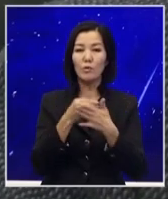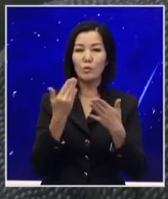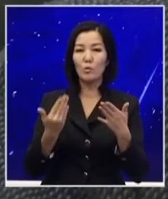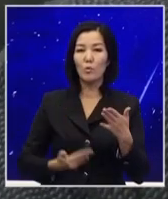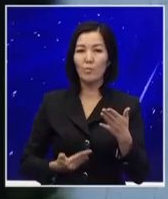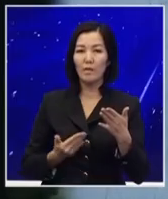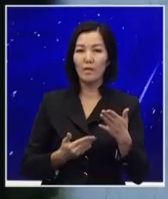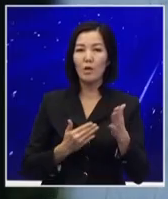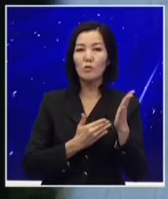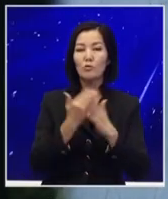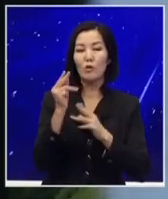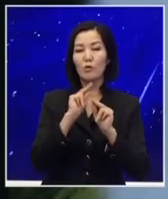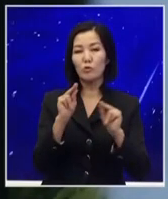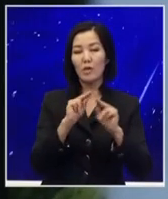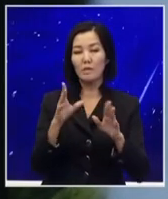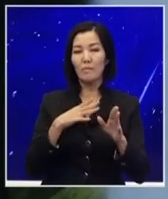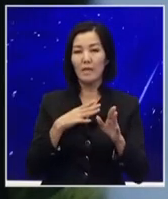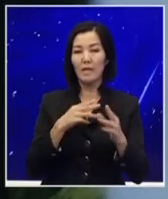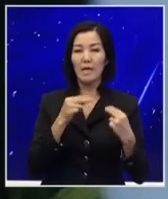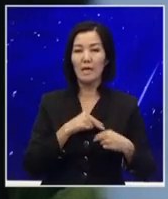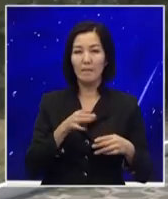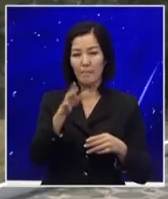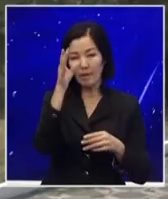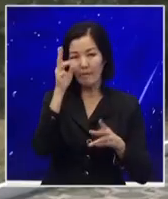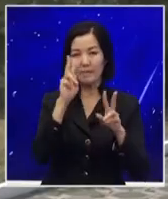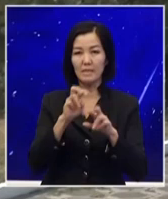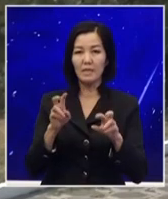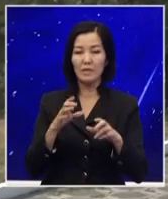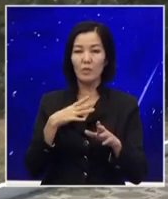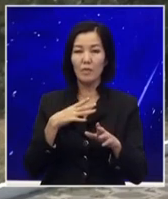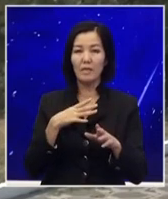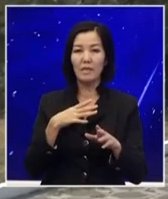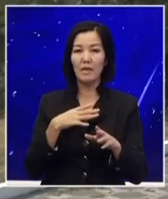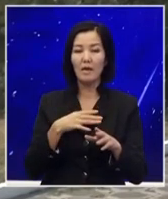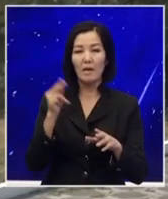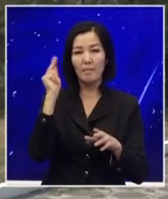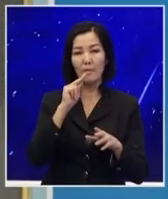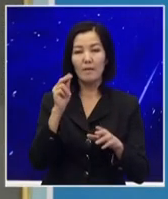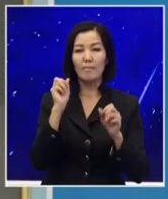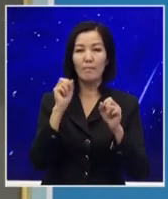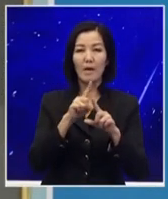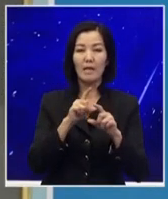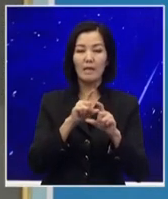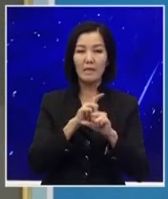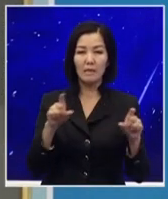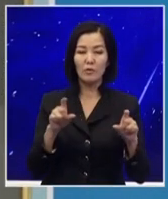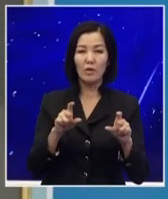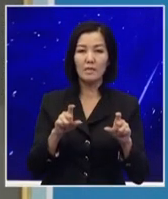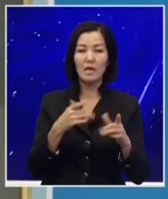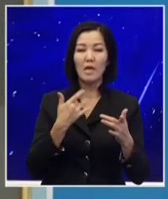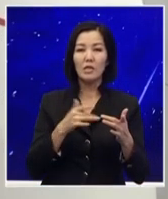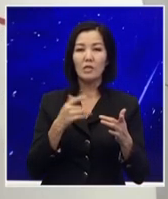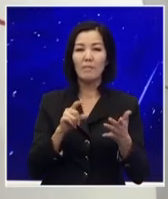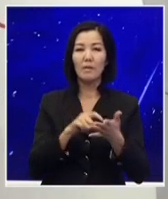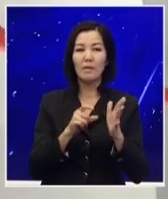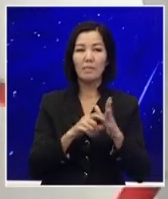оқу орындарында ұстаздық етті. Бел жазбай ғылыммен айналысты. Орайлы сәтте ғалымның білім алған алтын ұясы Жамбыл атындағы орта мектепте бір